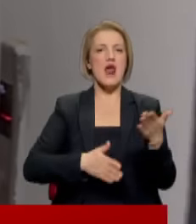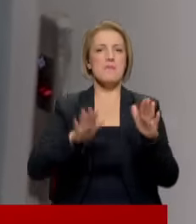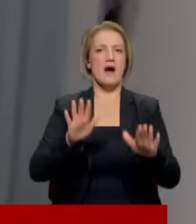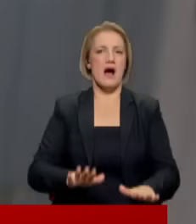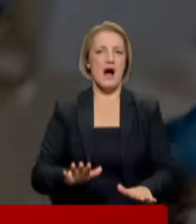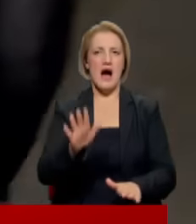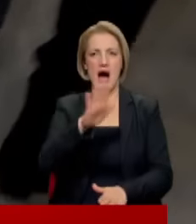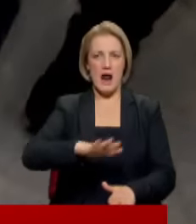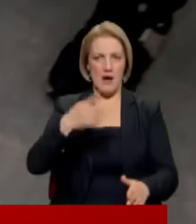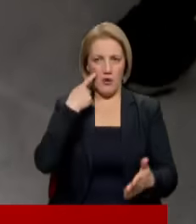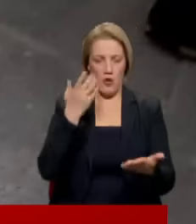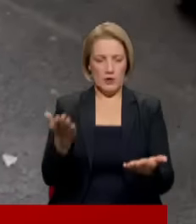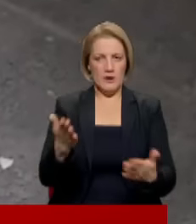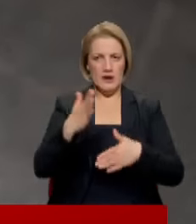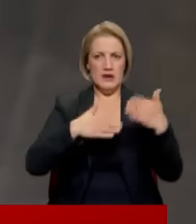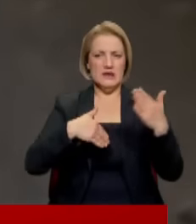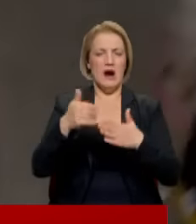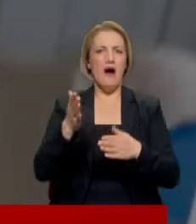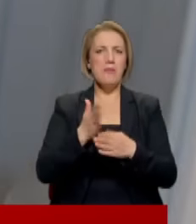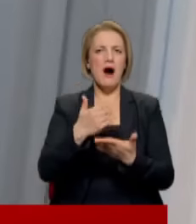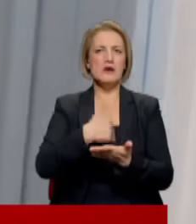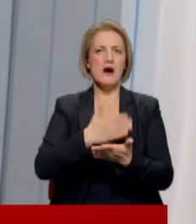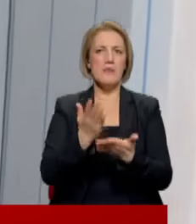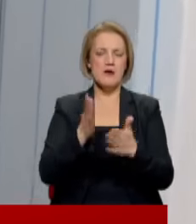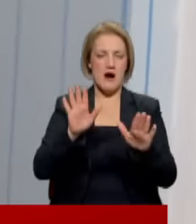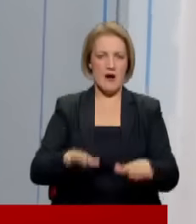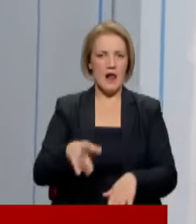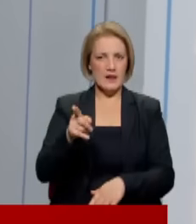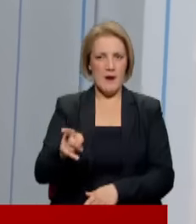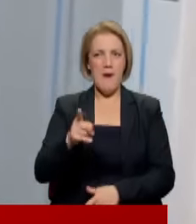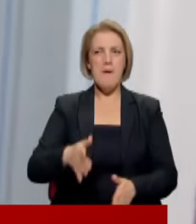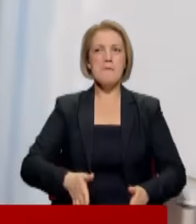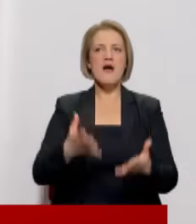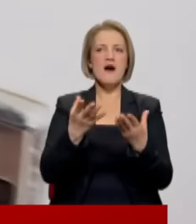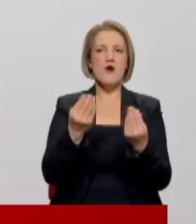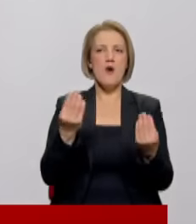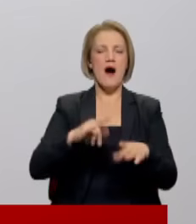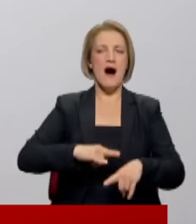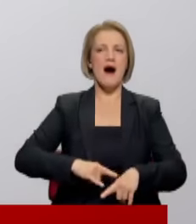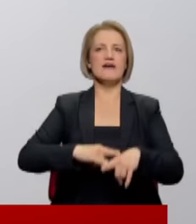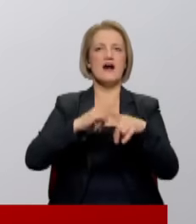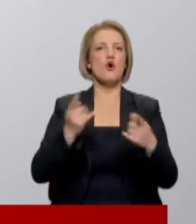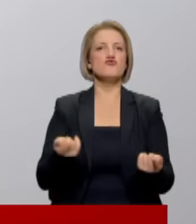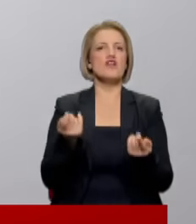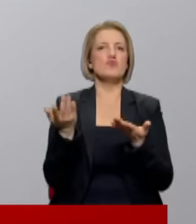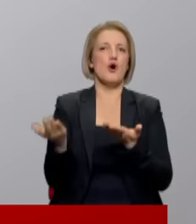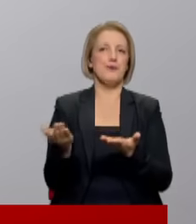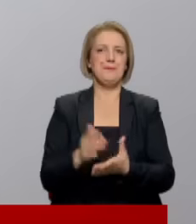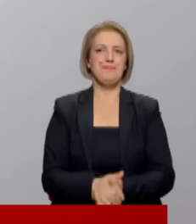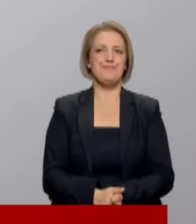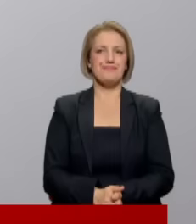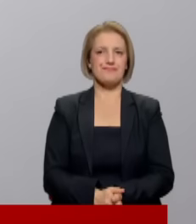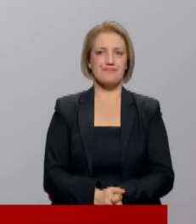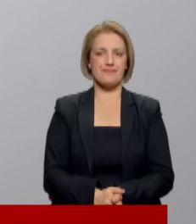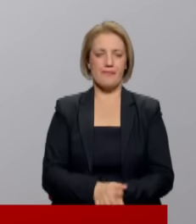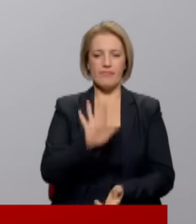kaldı Her yerde İşte o İnşaat kalıntıları var Ayrıca binaların çoğunda asansörler de çalışmıyor burayı